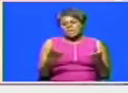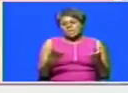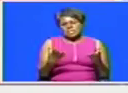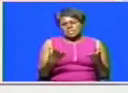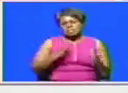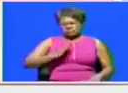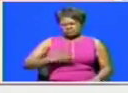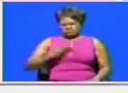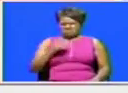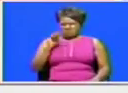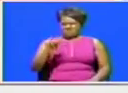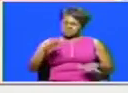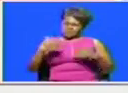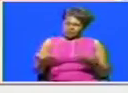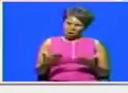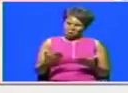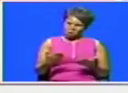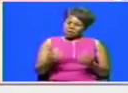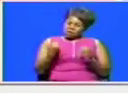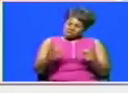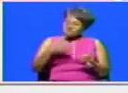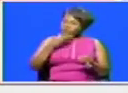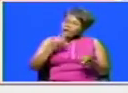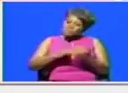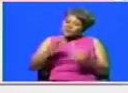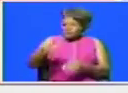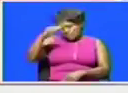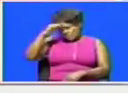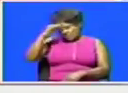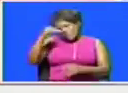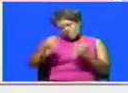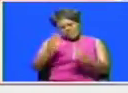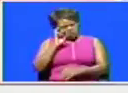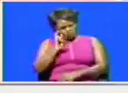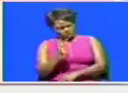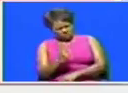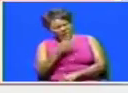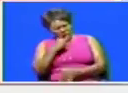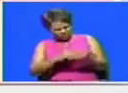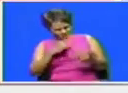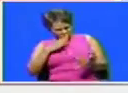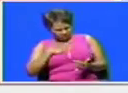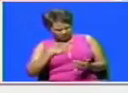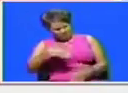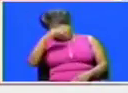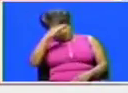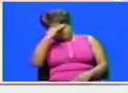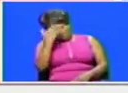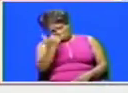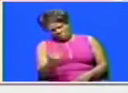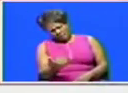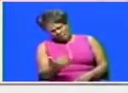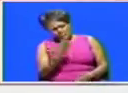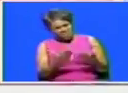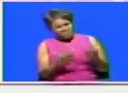hasira vile umemuuliza. Kwa hivyo wanawake wale mko na wanaume walevi chakari, jaribu uangalie, huyu mume wangu anakunywa hii pombe kwa nini?